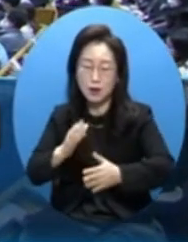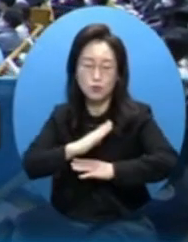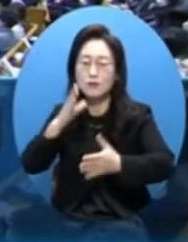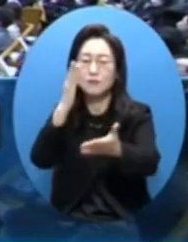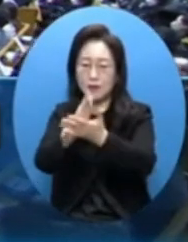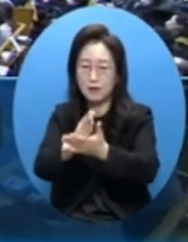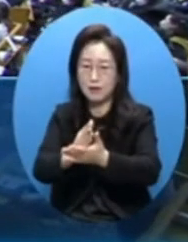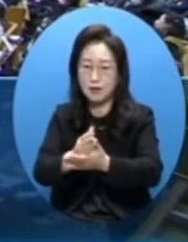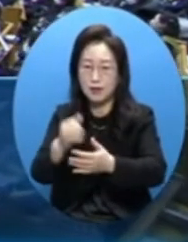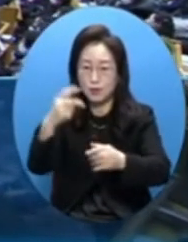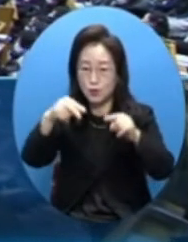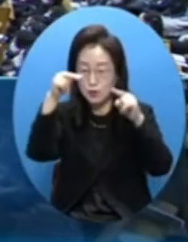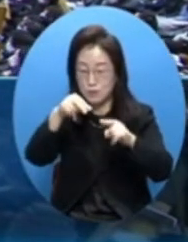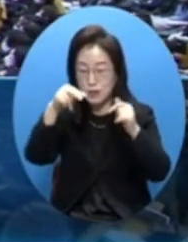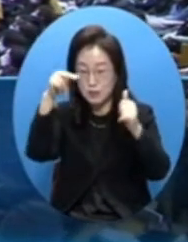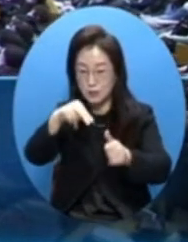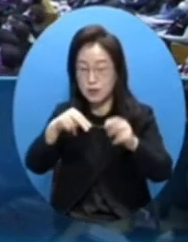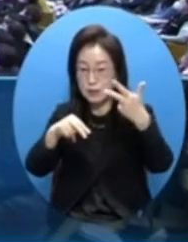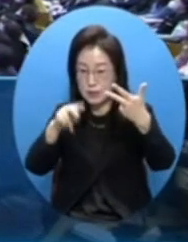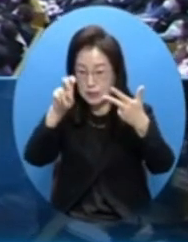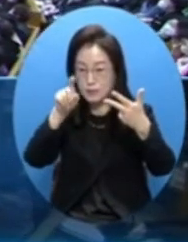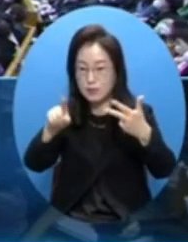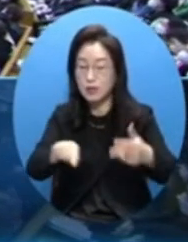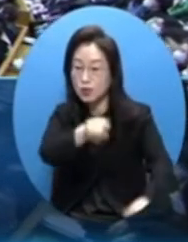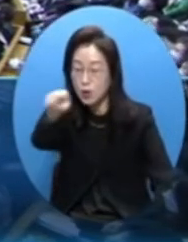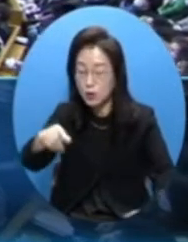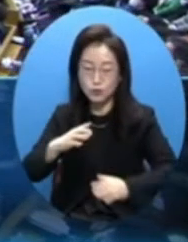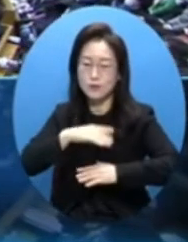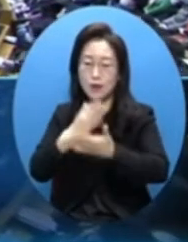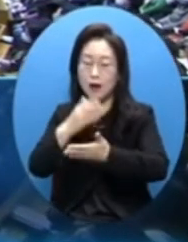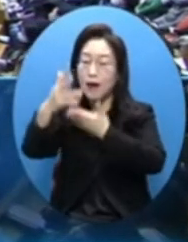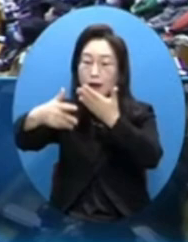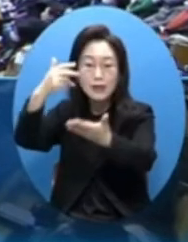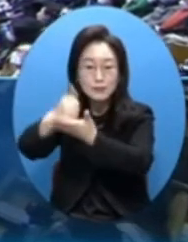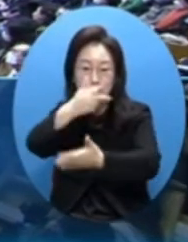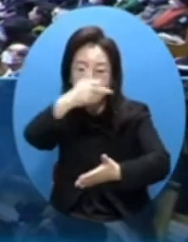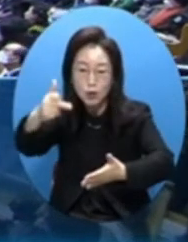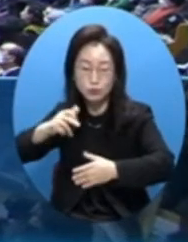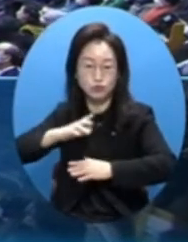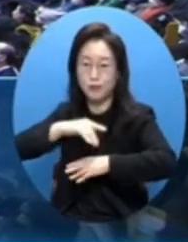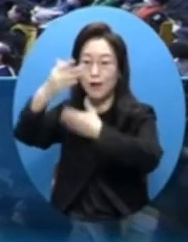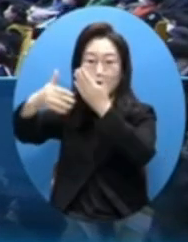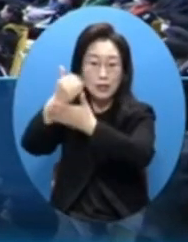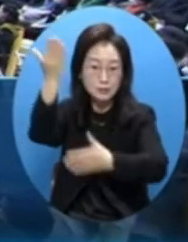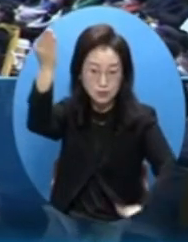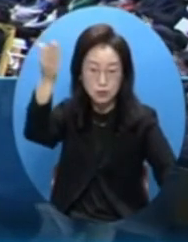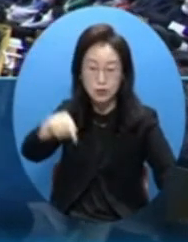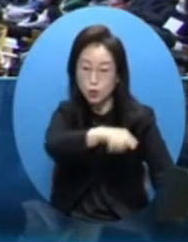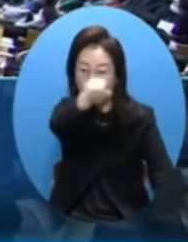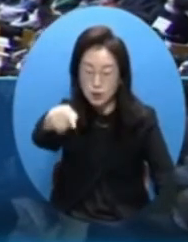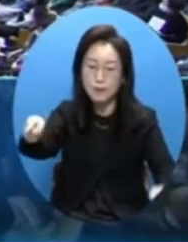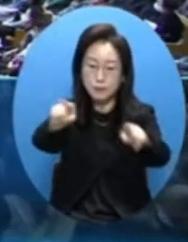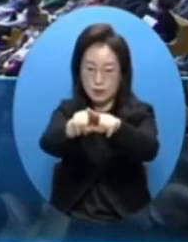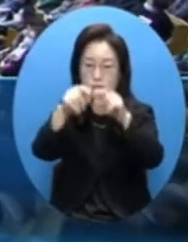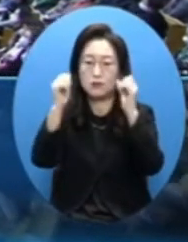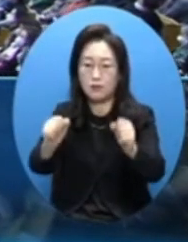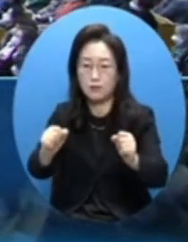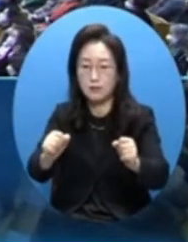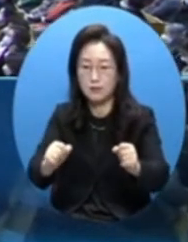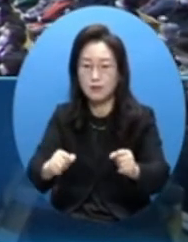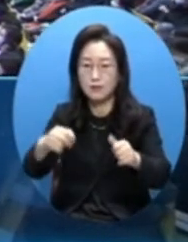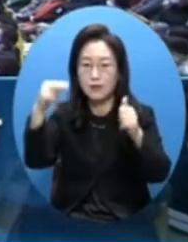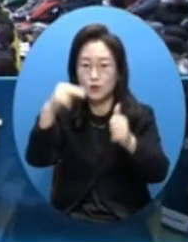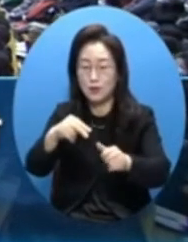신명기 7장 21절입니다. 너는 그들을 두려워하지 말라. 너희 하나님 야훼 곧 크고 두려운 하나님이 너희 중에 계심이니라. 신명기